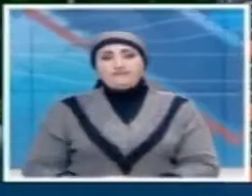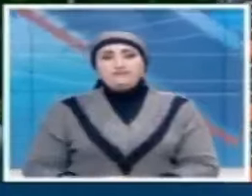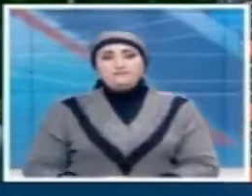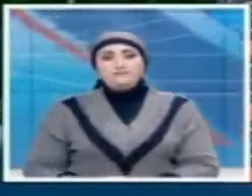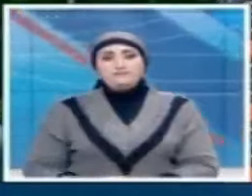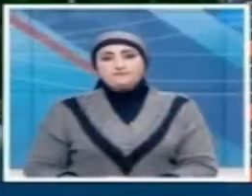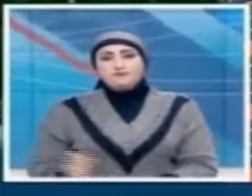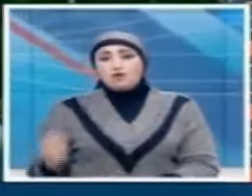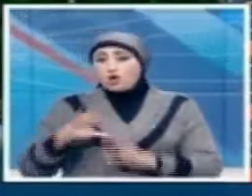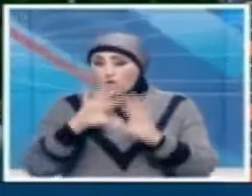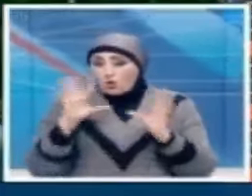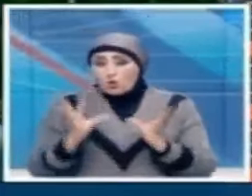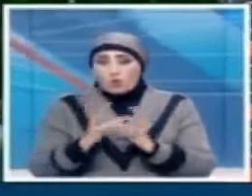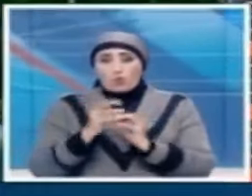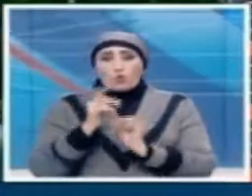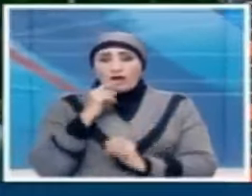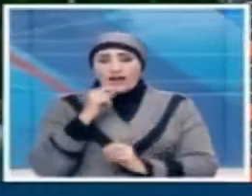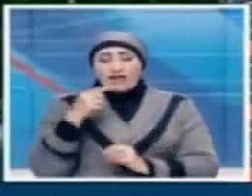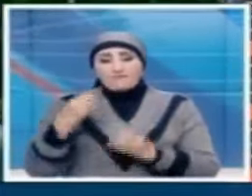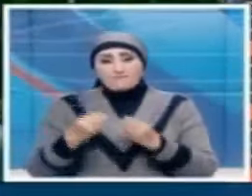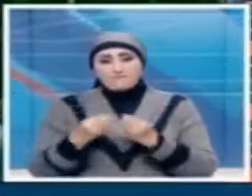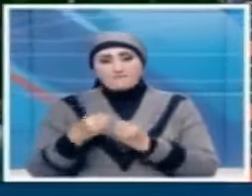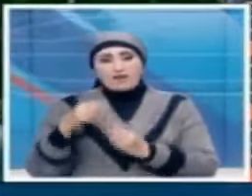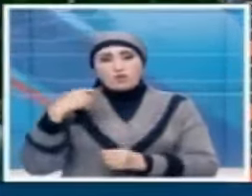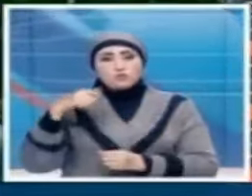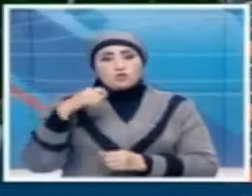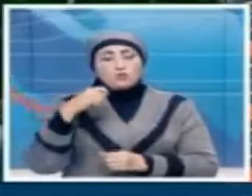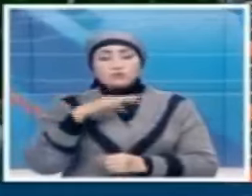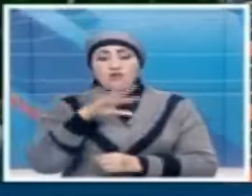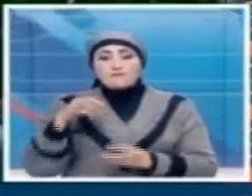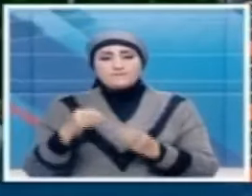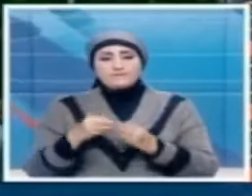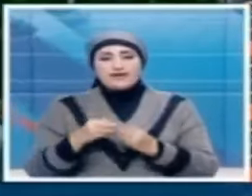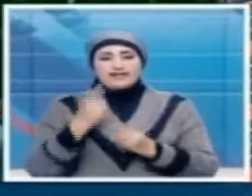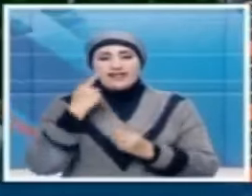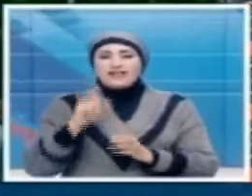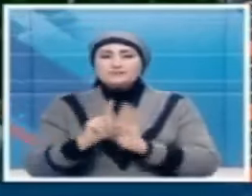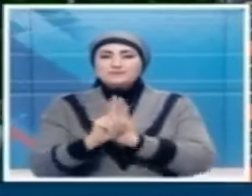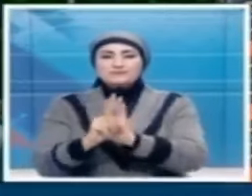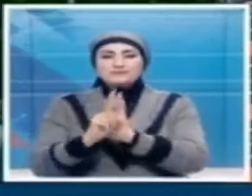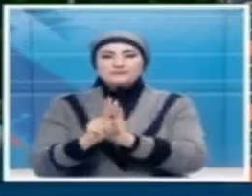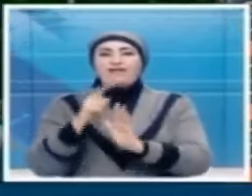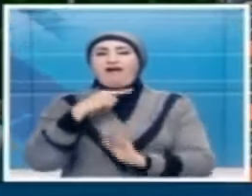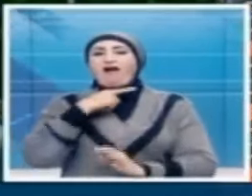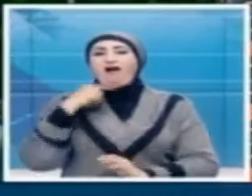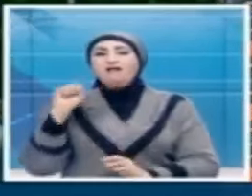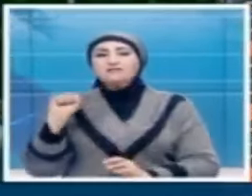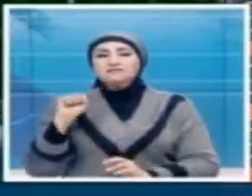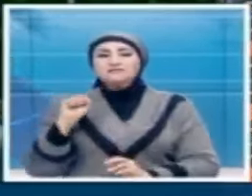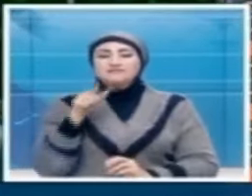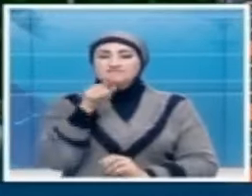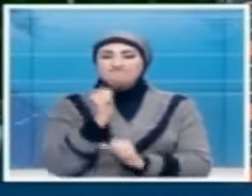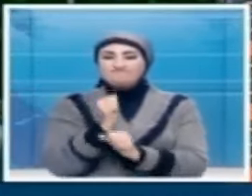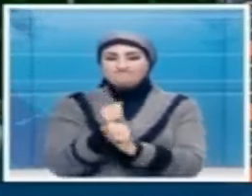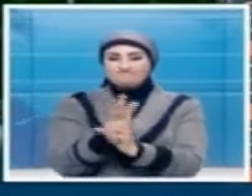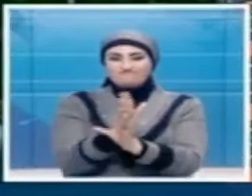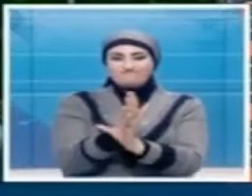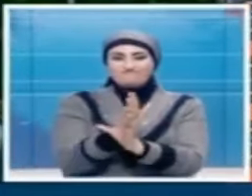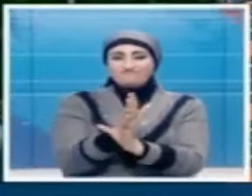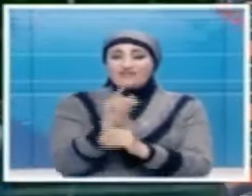احنا كلنا بنأكد عليه يمكن انا ومعالي الوزراء زملائي، التشجيع الكامل للقطاع الخاص انه ينطلق في